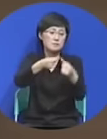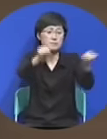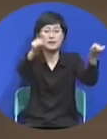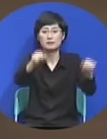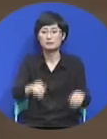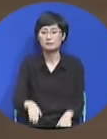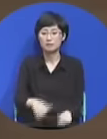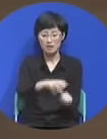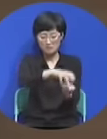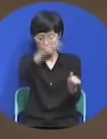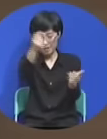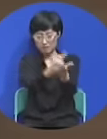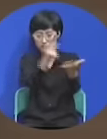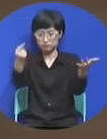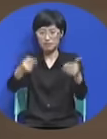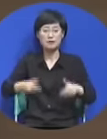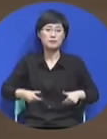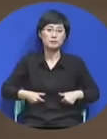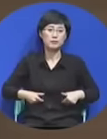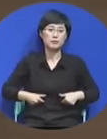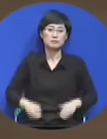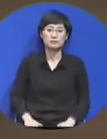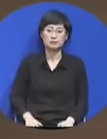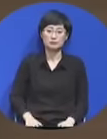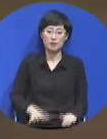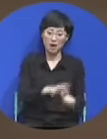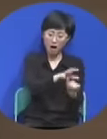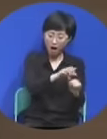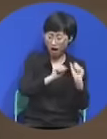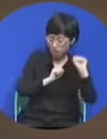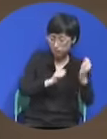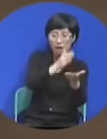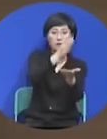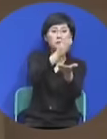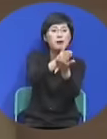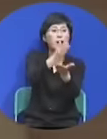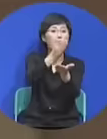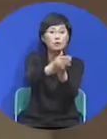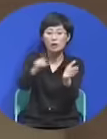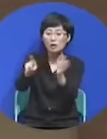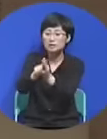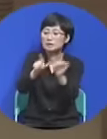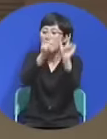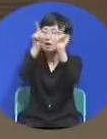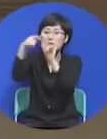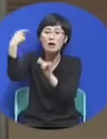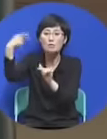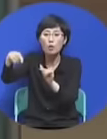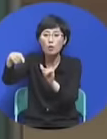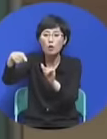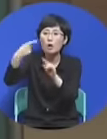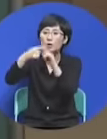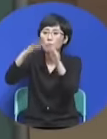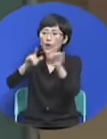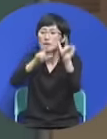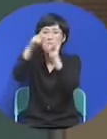因为是我们无法打碎的，所以神差遣耶稣基督打碎了. 여기서 빠져 나와라 이 말. 应该从这里脱离出来. 여기서 엉뚱한 붙잡고 있지 말고 신앙생활에 교회생활에 승리해라.